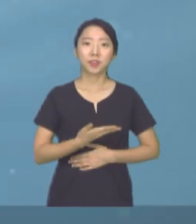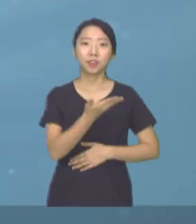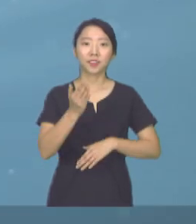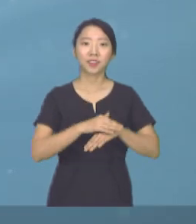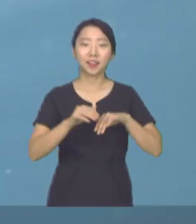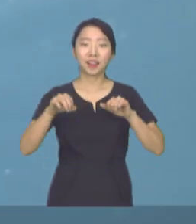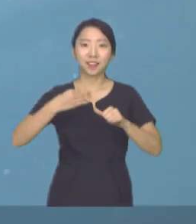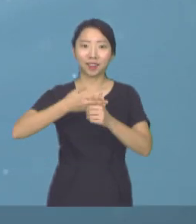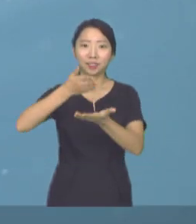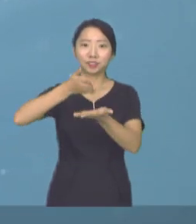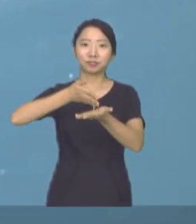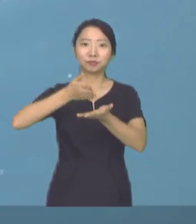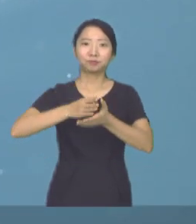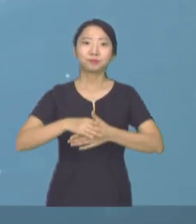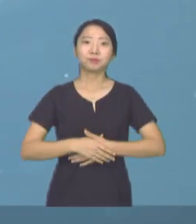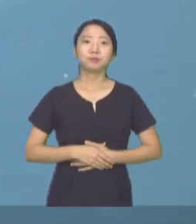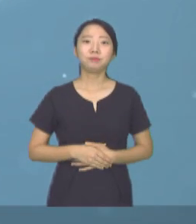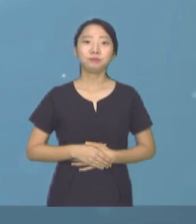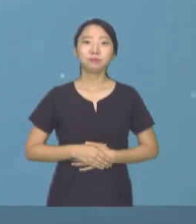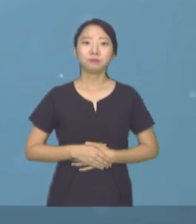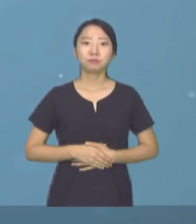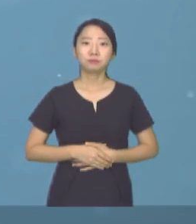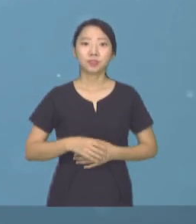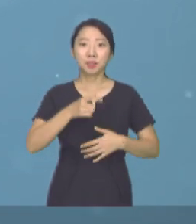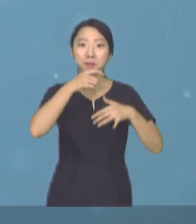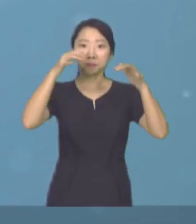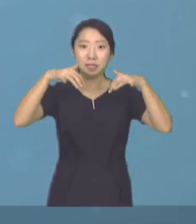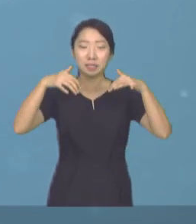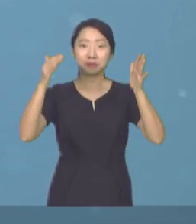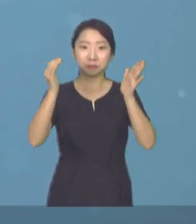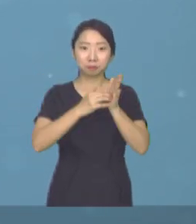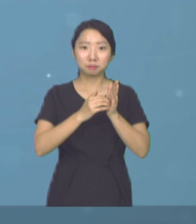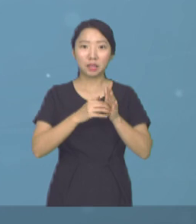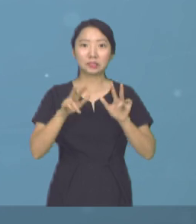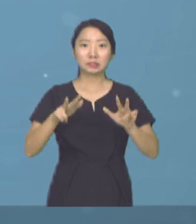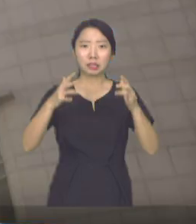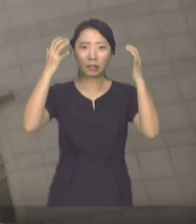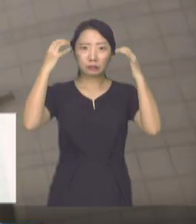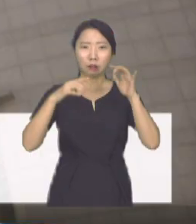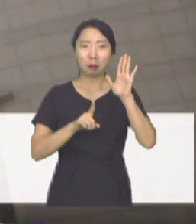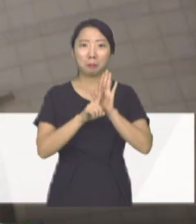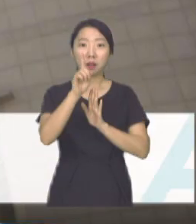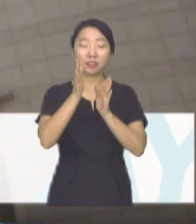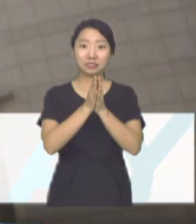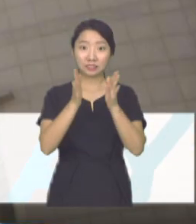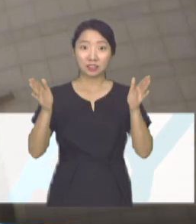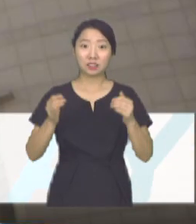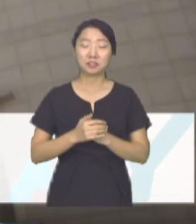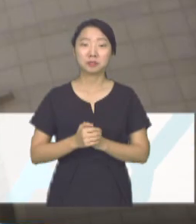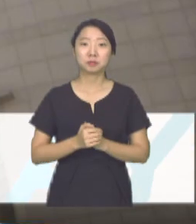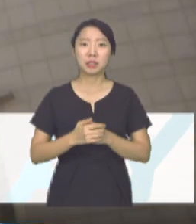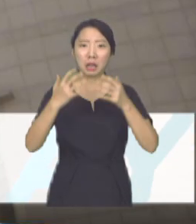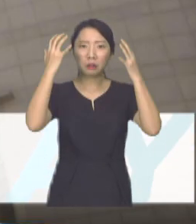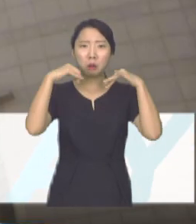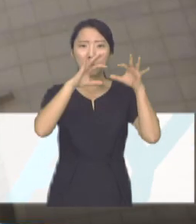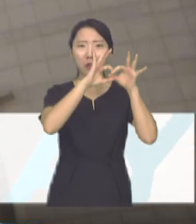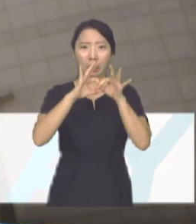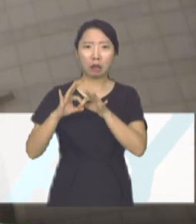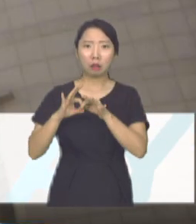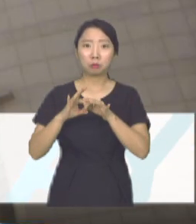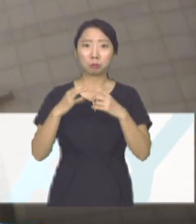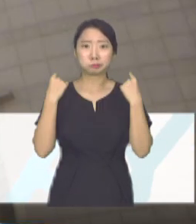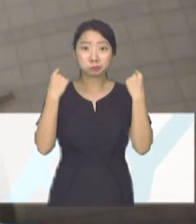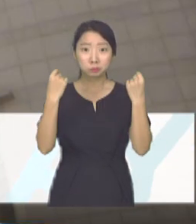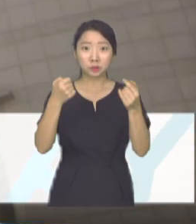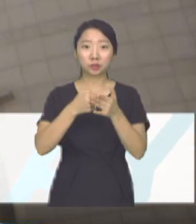여러분 안녕하십니까 안양 좋습니다 장마가 끝나고 본격적인 찜통더위가 시작됐습니다 무더위가 기승을 부리는 가운데